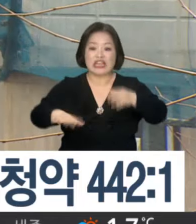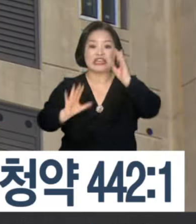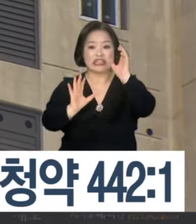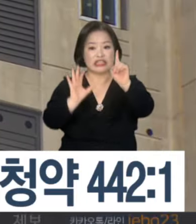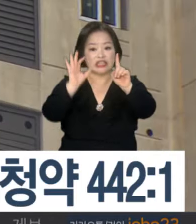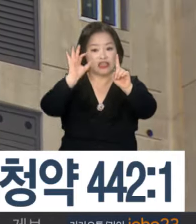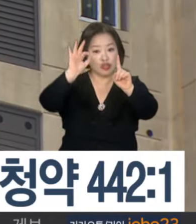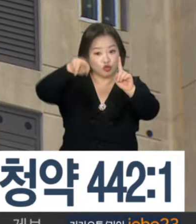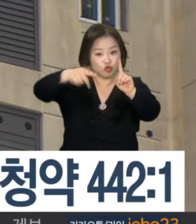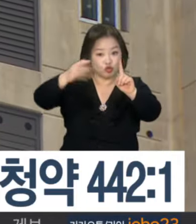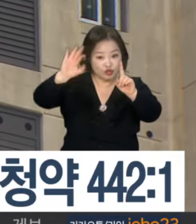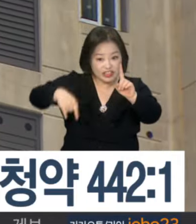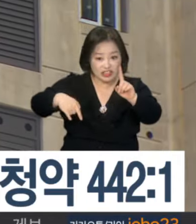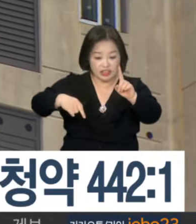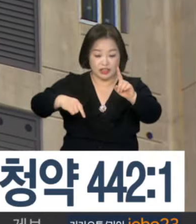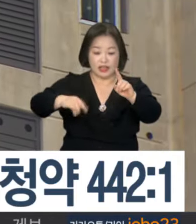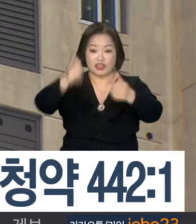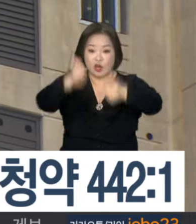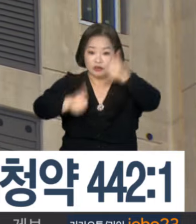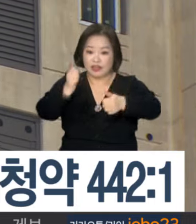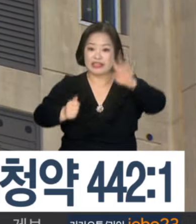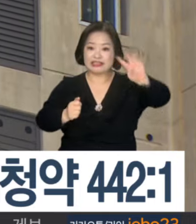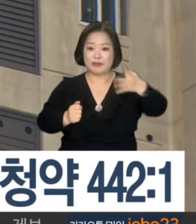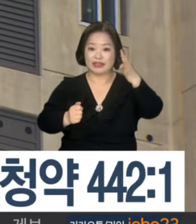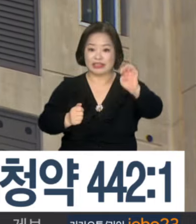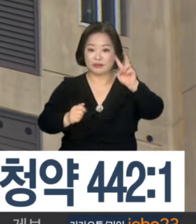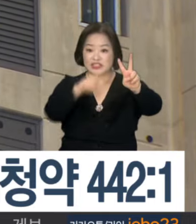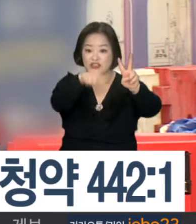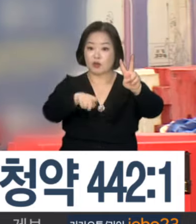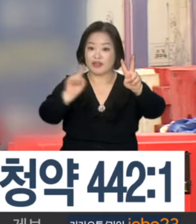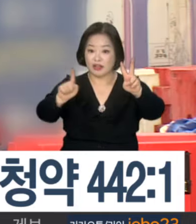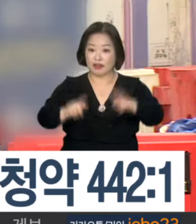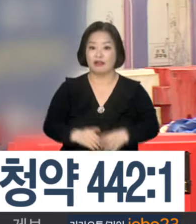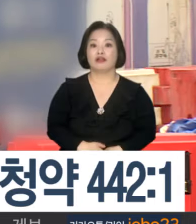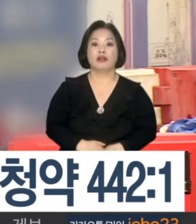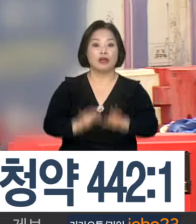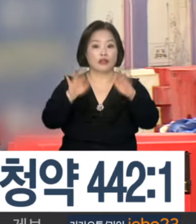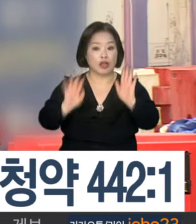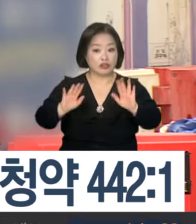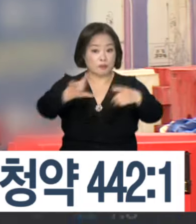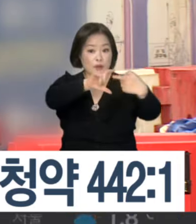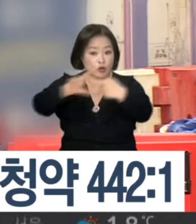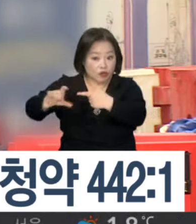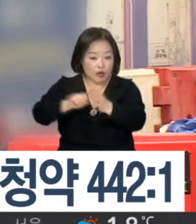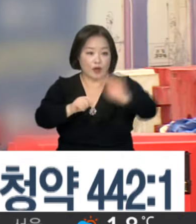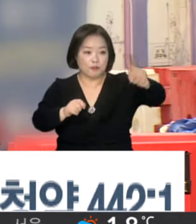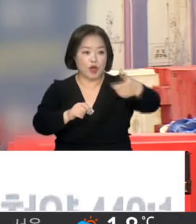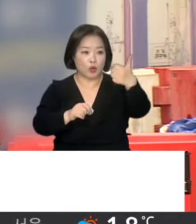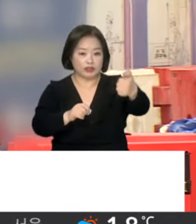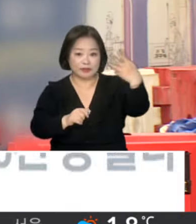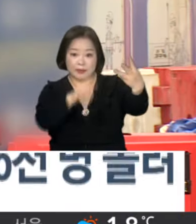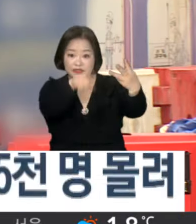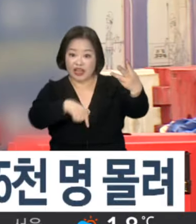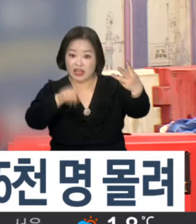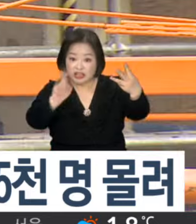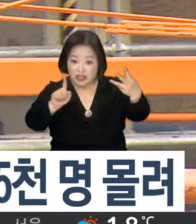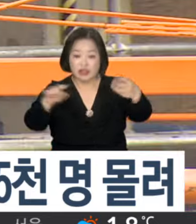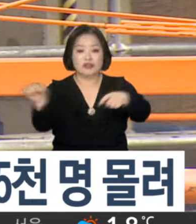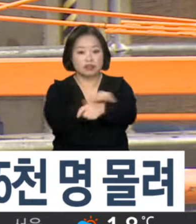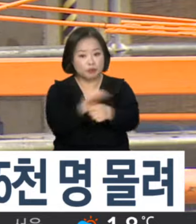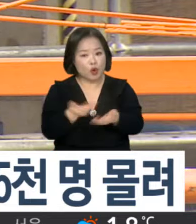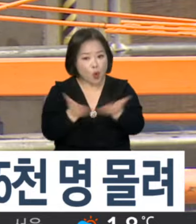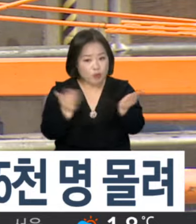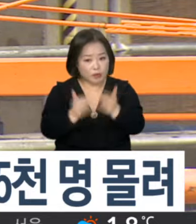청약결과 평균경쟁률 442대 2를 기록했 평균 경쟁률 153대 2을 기록한 특별 공급까지